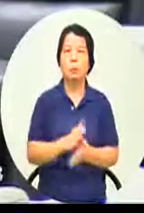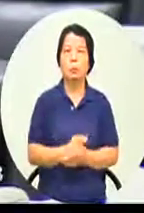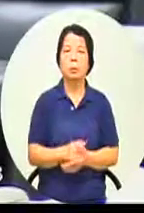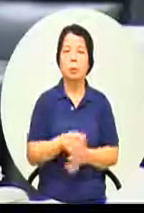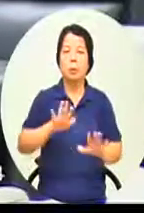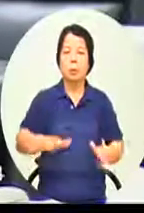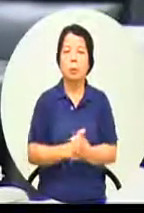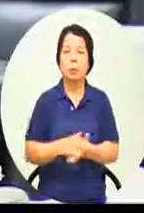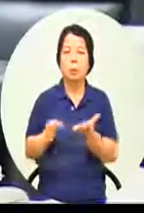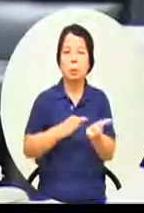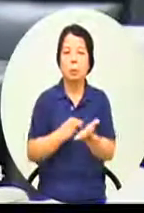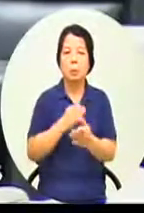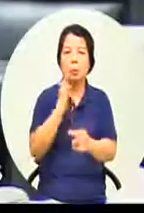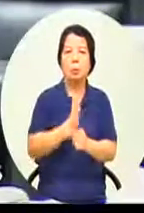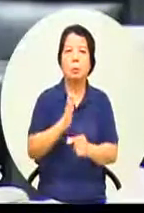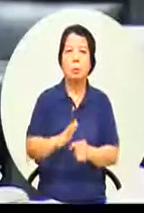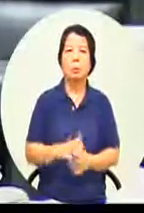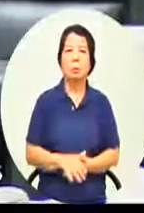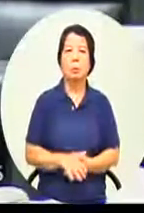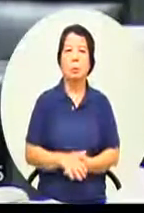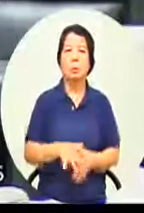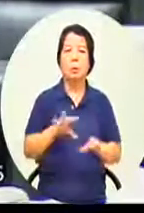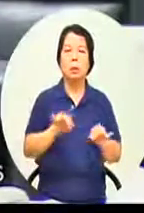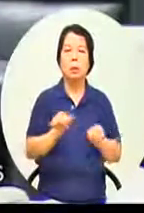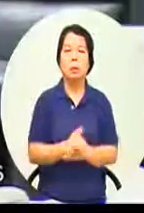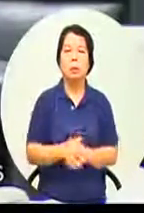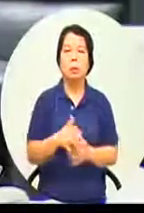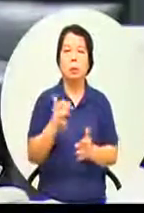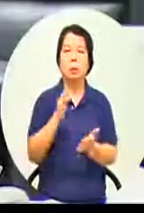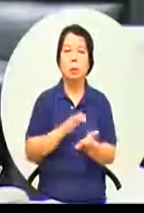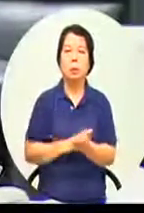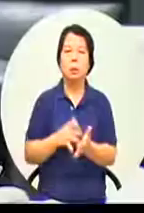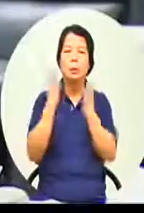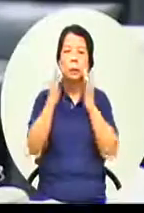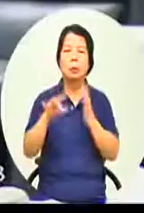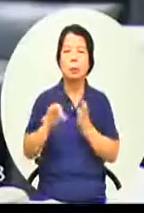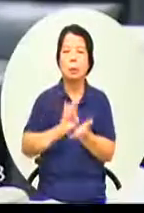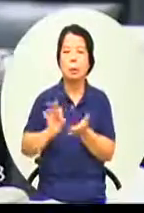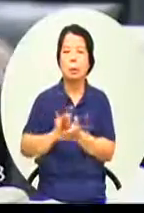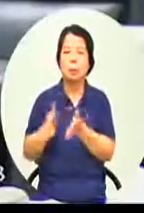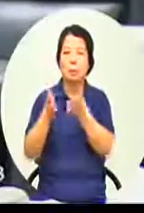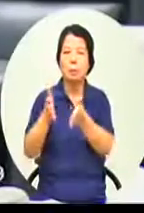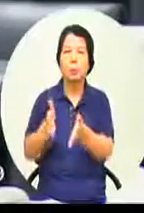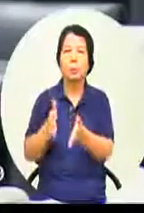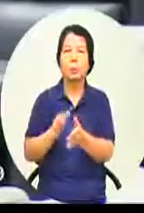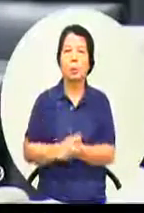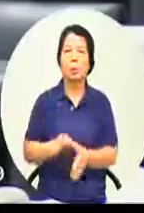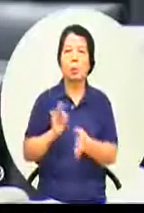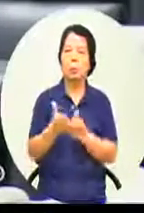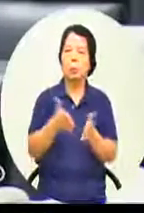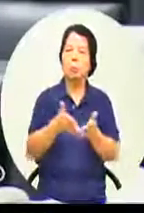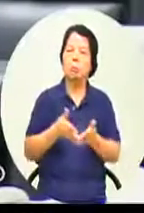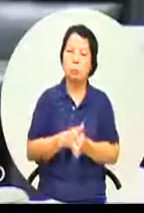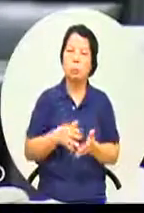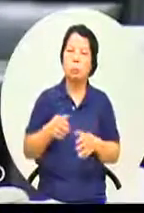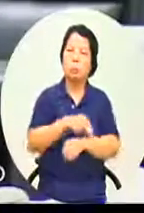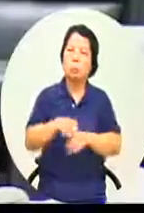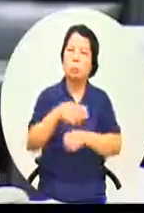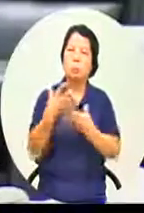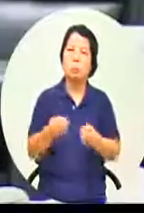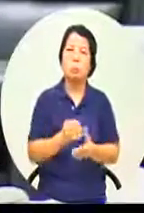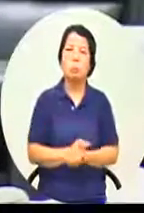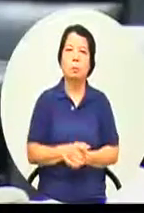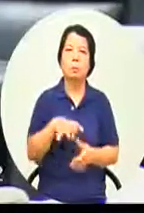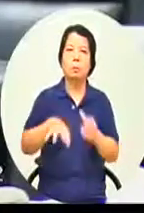售，那这块呢？这块是市场用地，应该没有这个问题吧？可是为什么没有办法规划呢？局